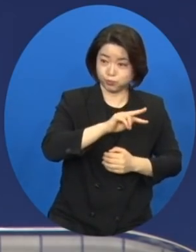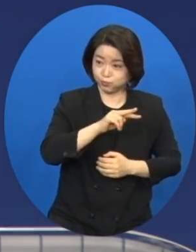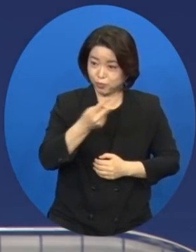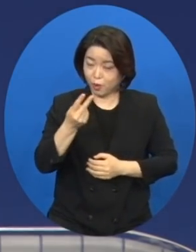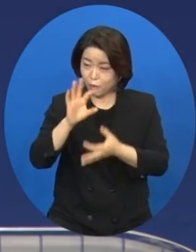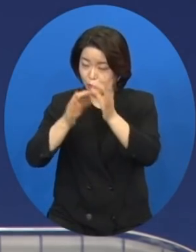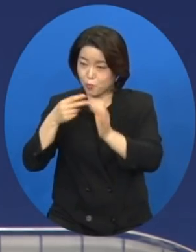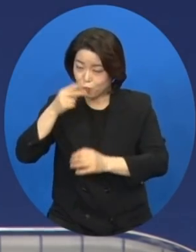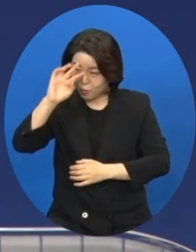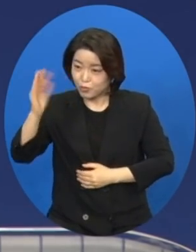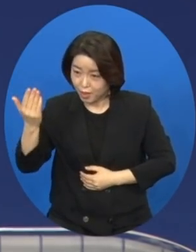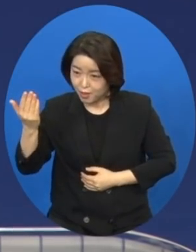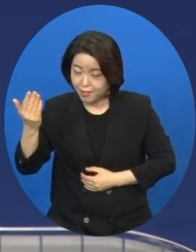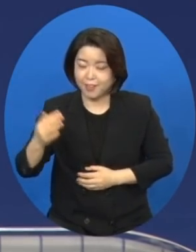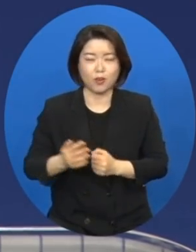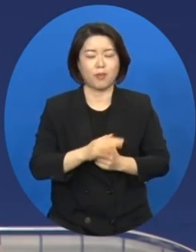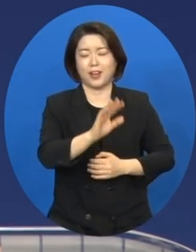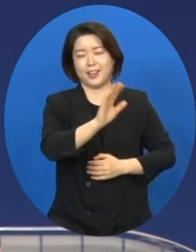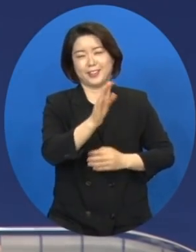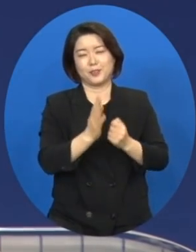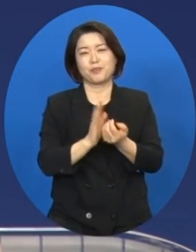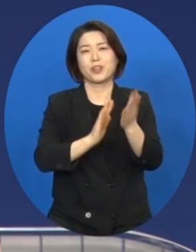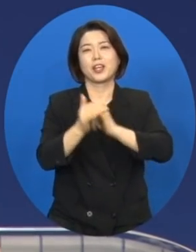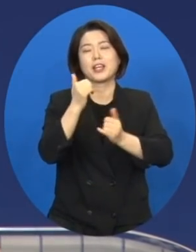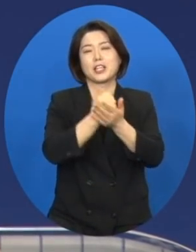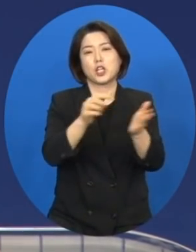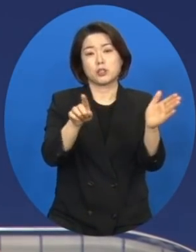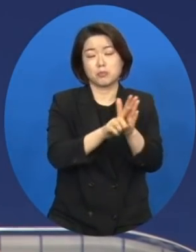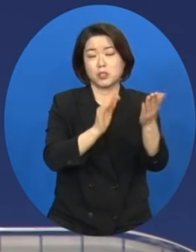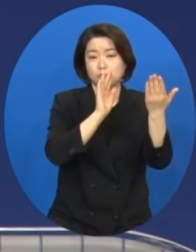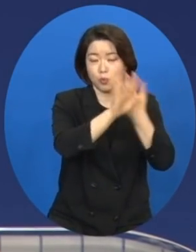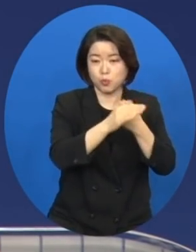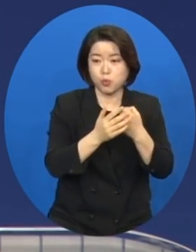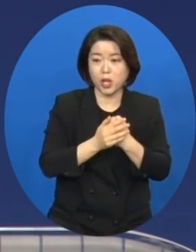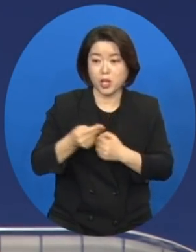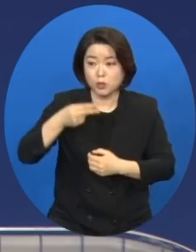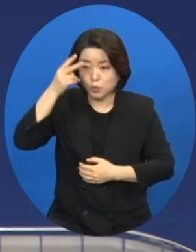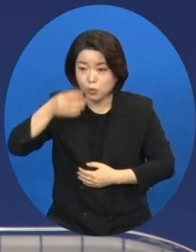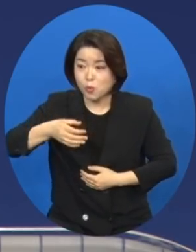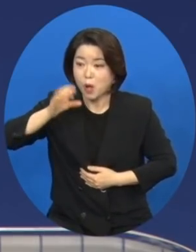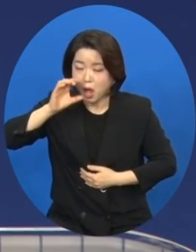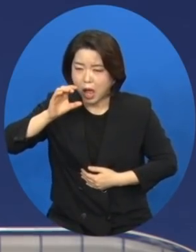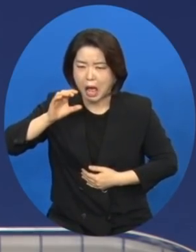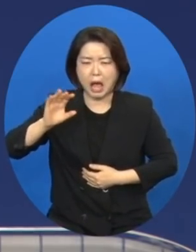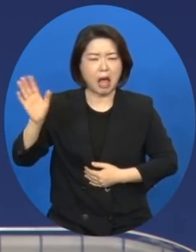아니라 예수님 믿고 나서 술을 마셨더니 술맛이 물맛이 되었더라.